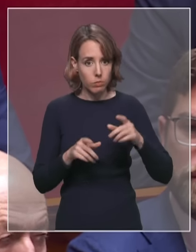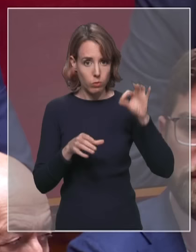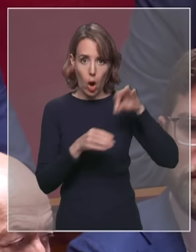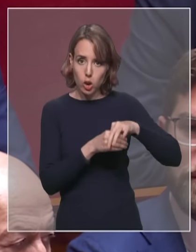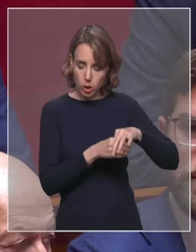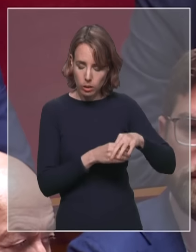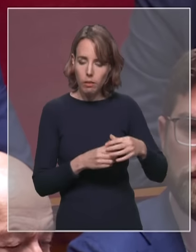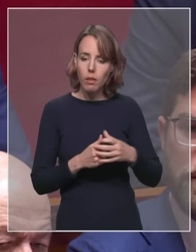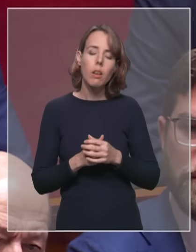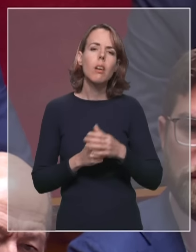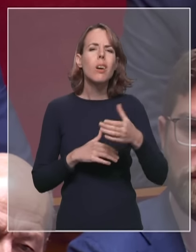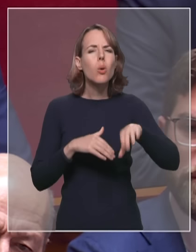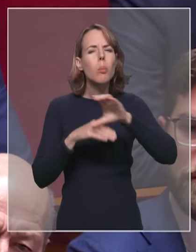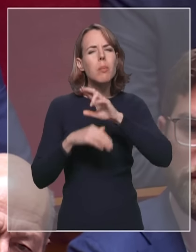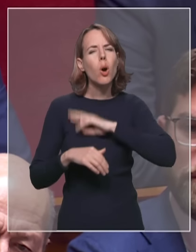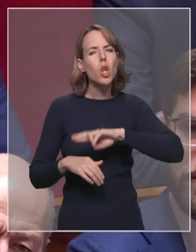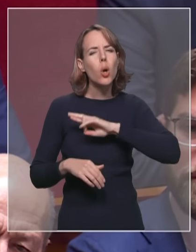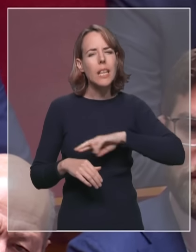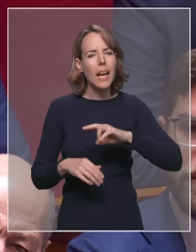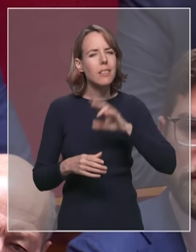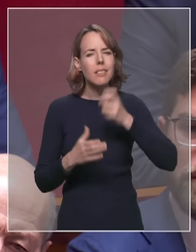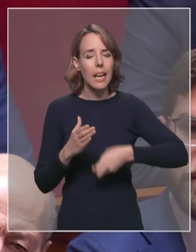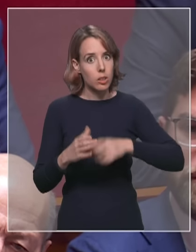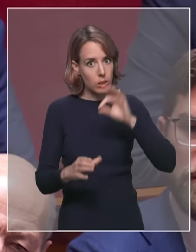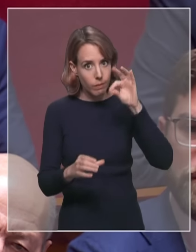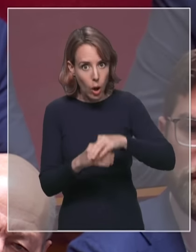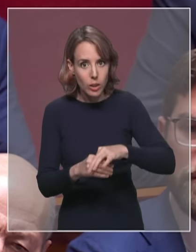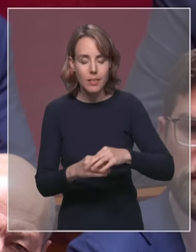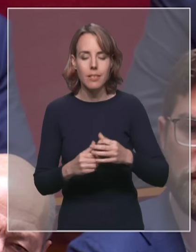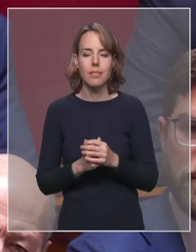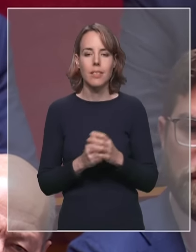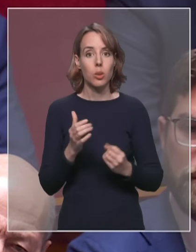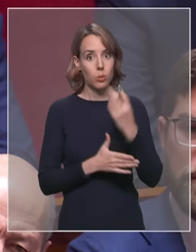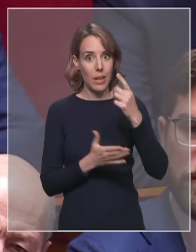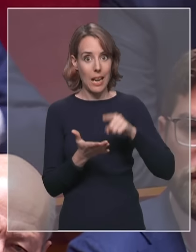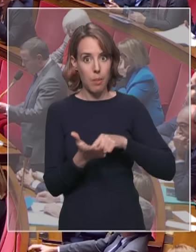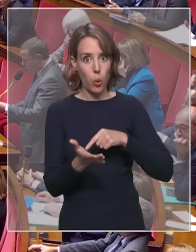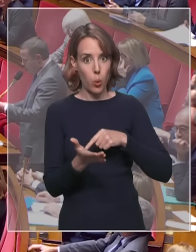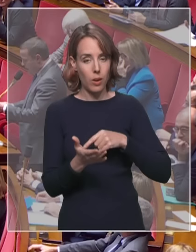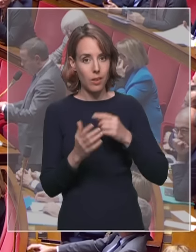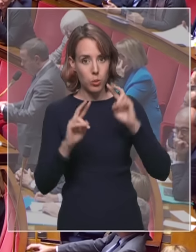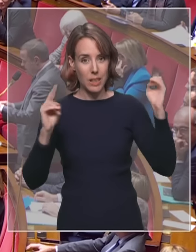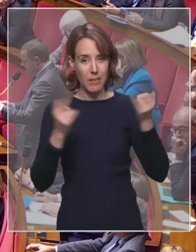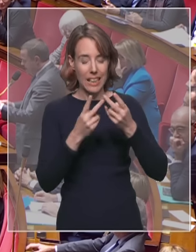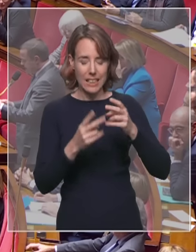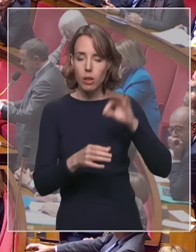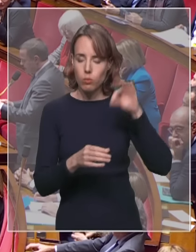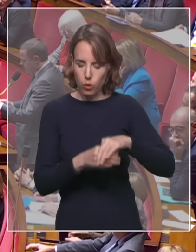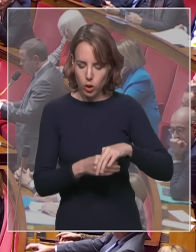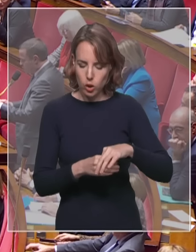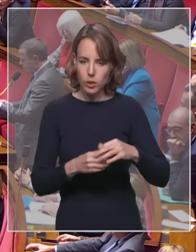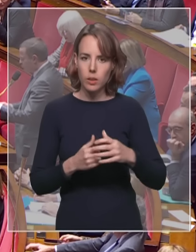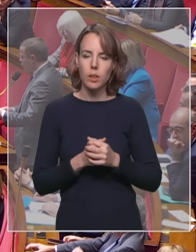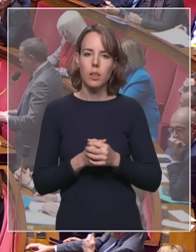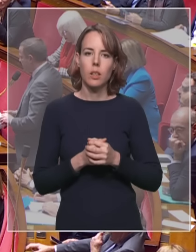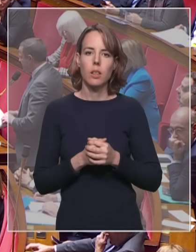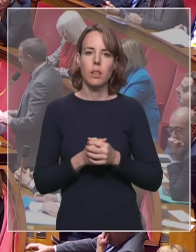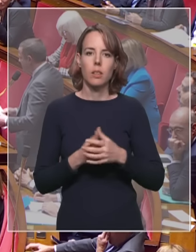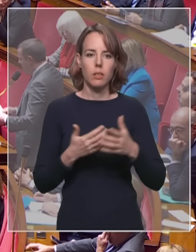les compléments de retraite. Vote commun pour créer un nouvel impôt universel. Vote commun pour limiter les aides à la